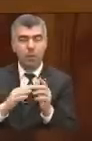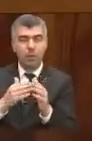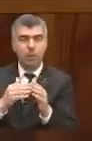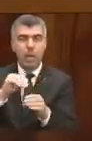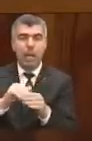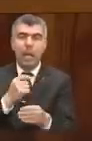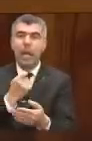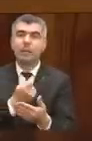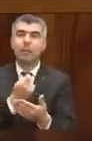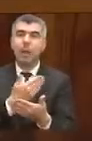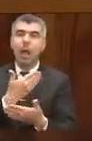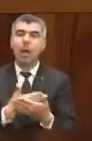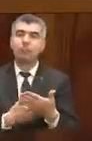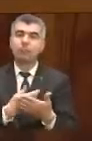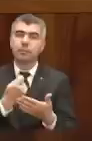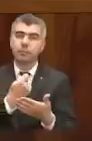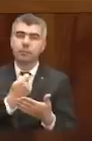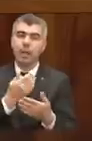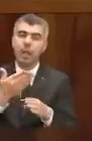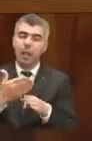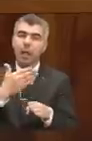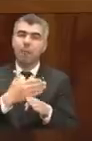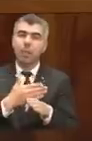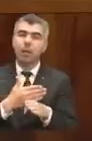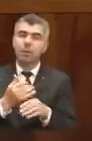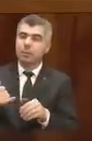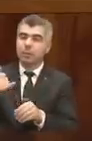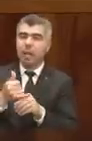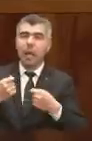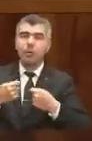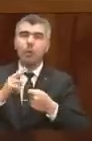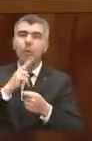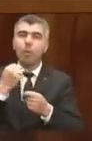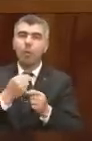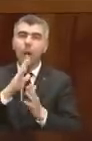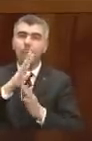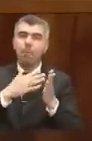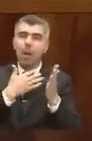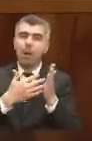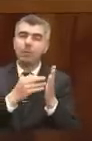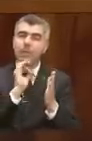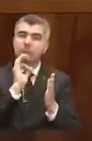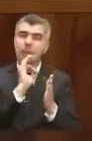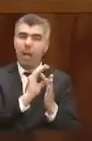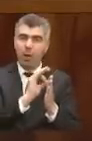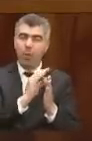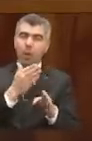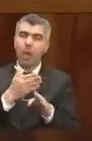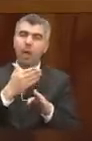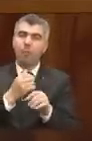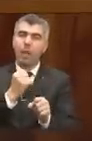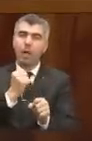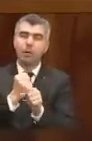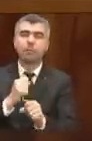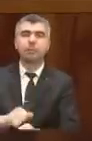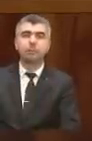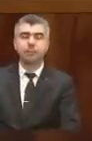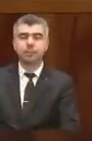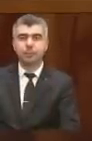اليمنى اهم الاطوار ديال مخطط المغرب اخضر من موقع المسؤوليه ديالو في وزاره الفلاحه سابقا